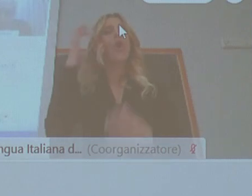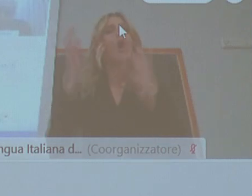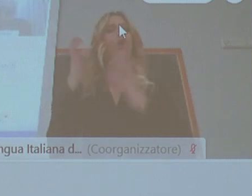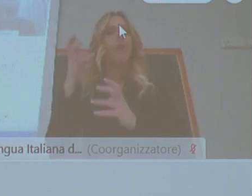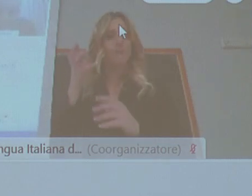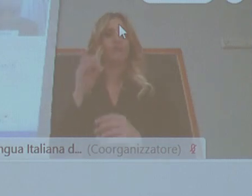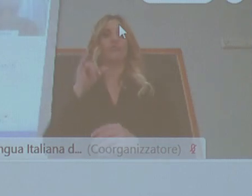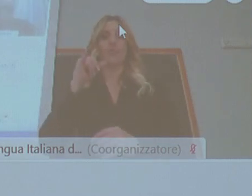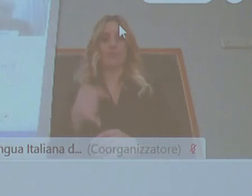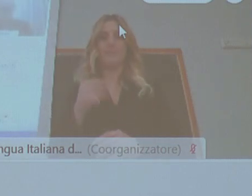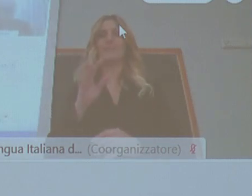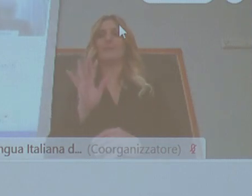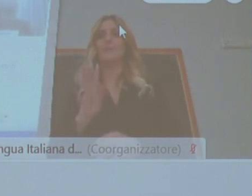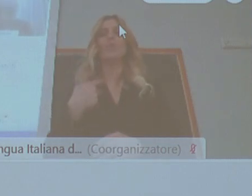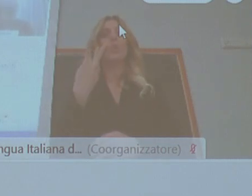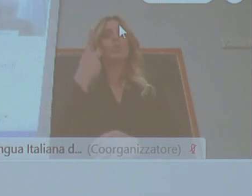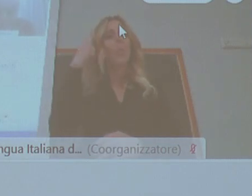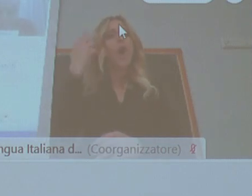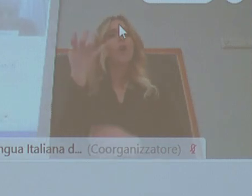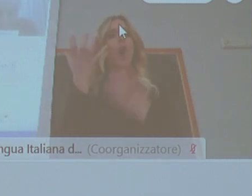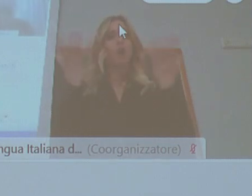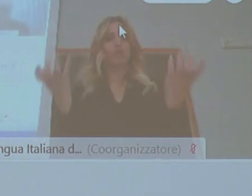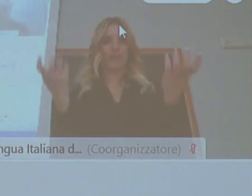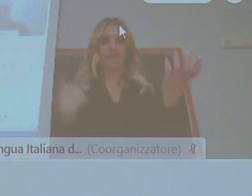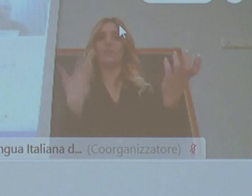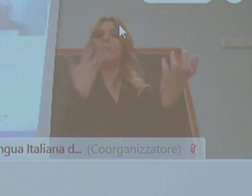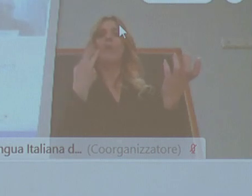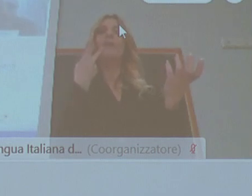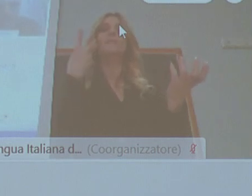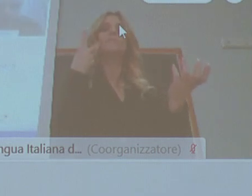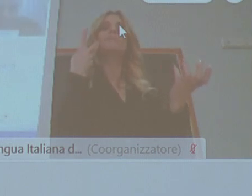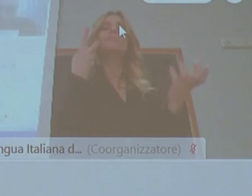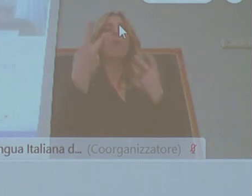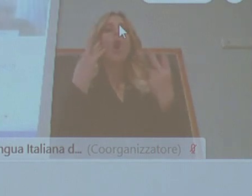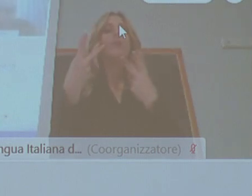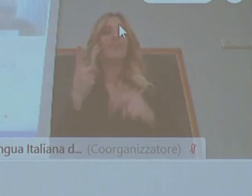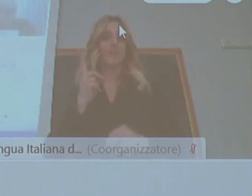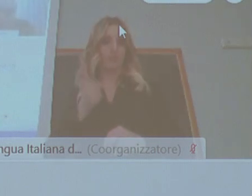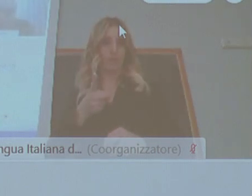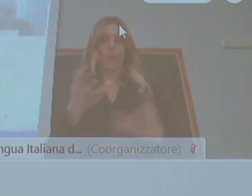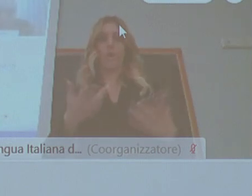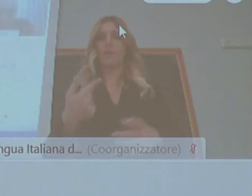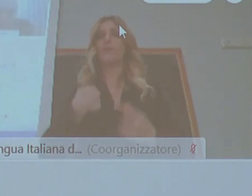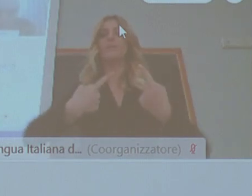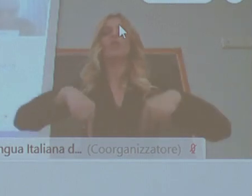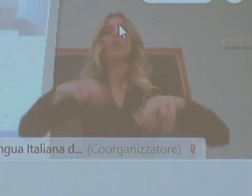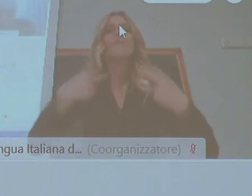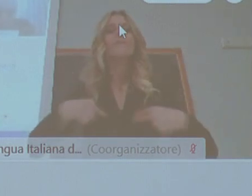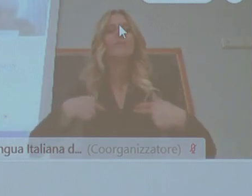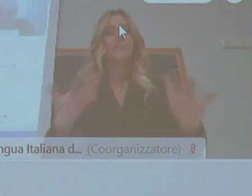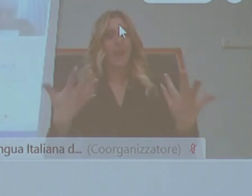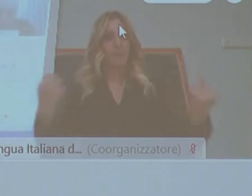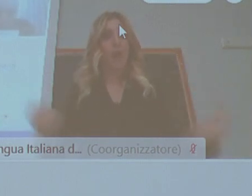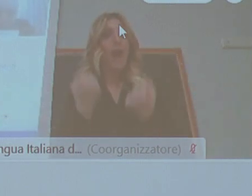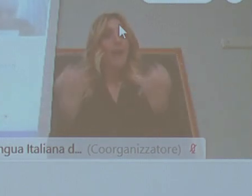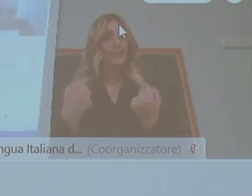tempistica, unirei due concetti facendo questa osservazione, cioè viviamo nell'attività